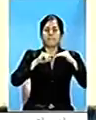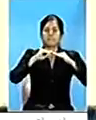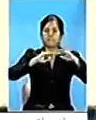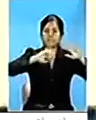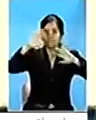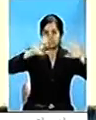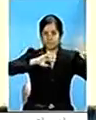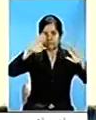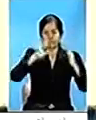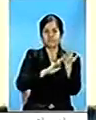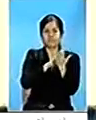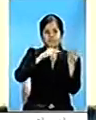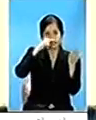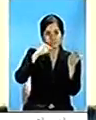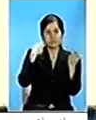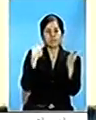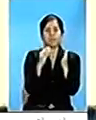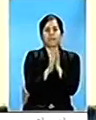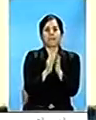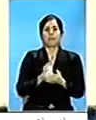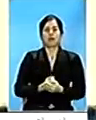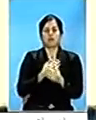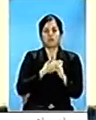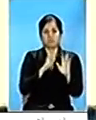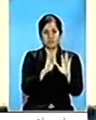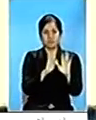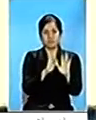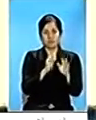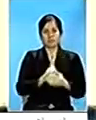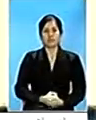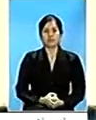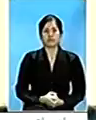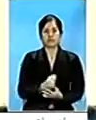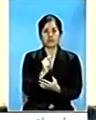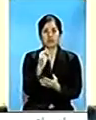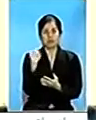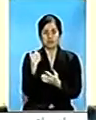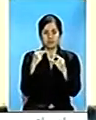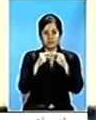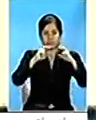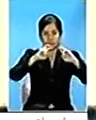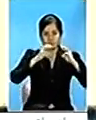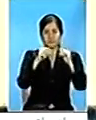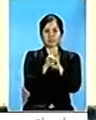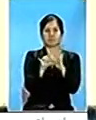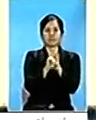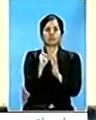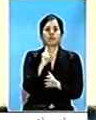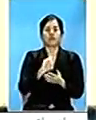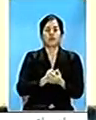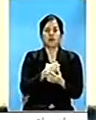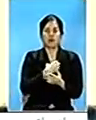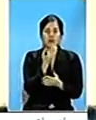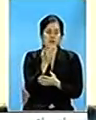ของประเทศไทยมากยิ่งขึ้นก็ขอฝากข้อคิดไว้ 2-3 ประเด็นด้วยกันนะฮะส่วนประเด็นสุดท้ายก็อยากขอฟังความเห็น